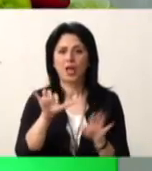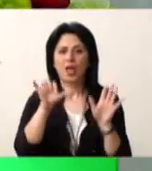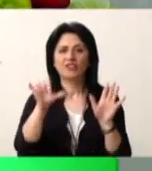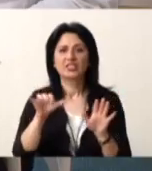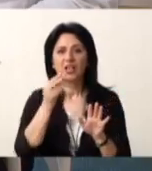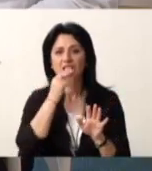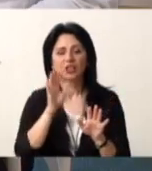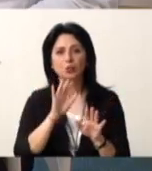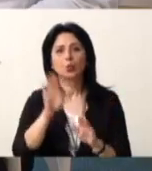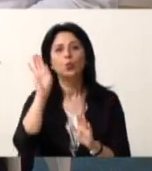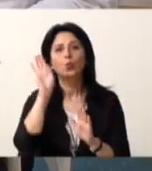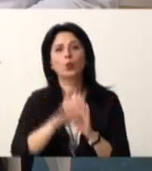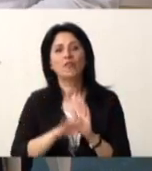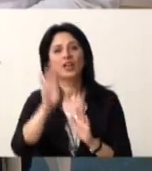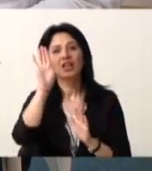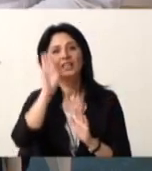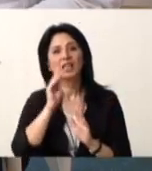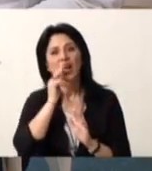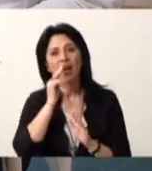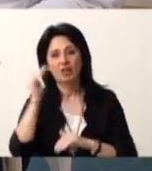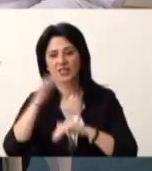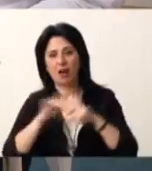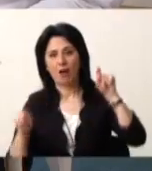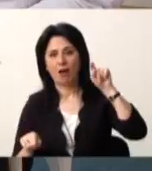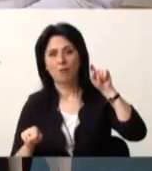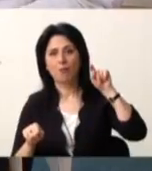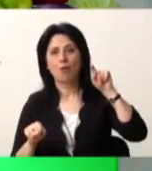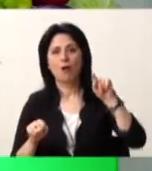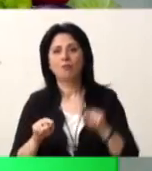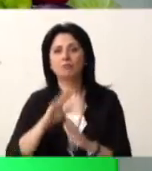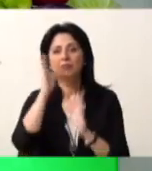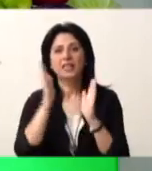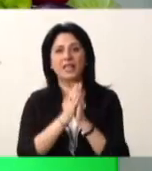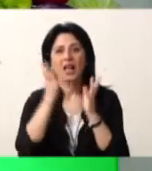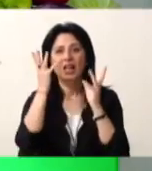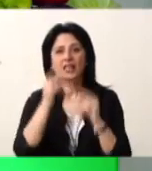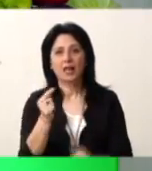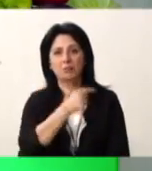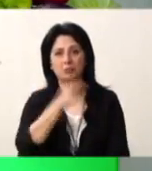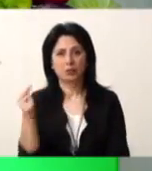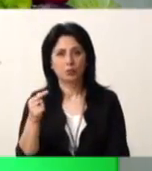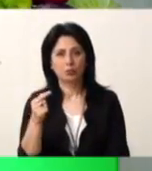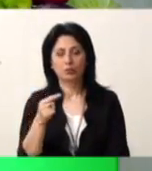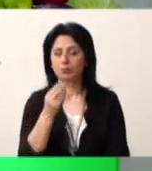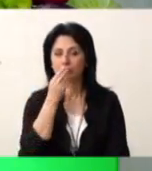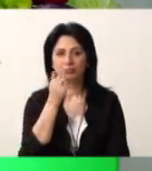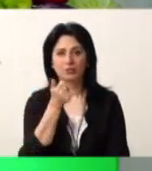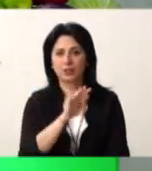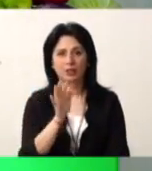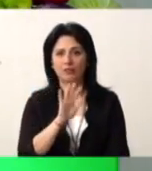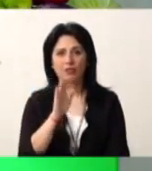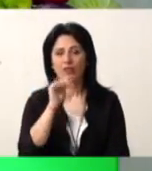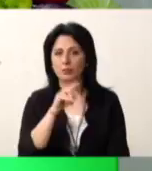6 საათი, კიდევ უფრო უარესია დილით მივირთვით, საღამოს მივირთვით და მთელი გამოტოვებული საუზმეს